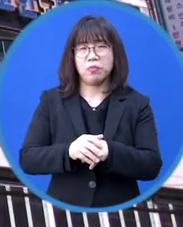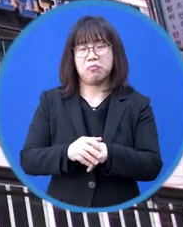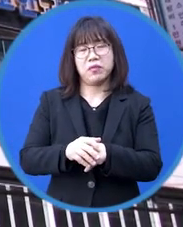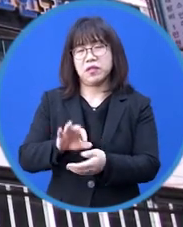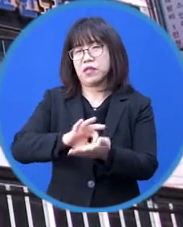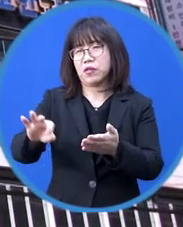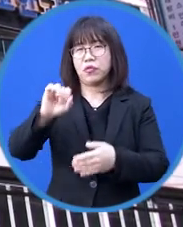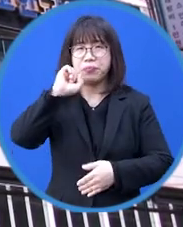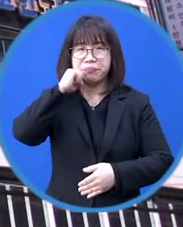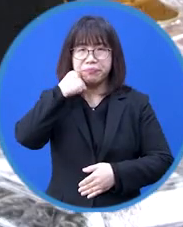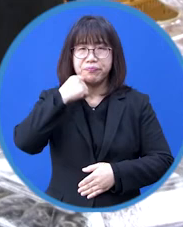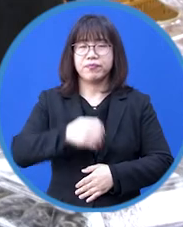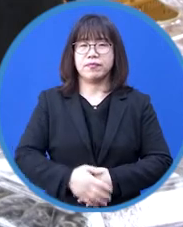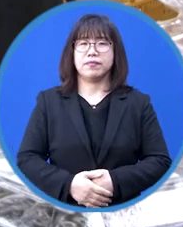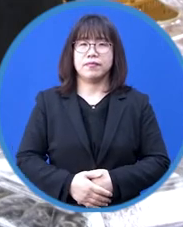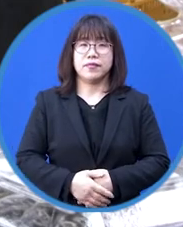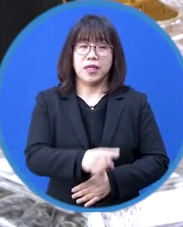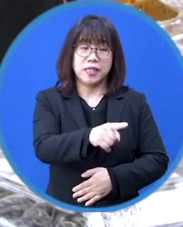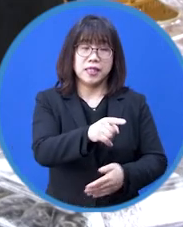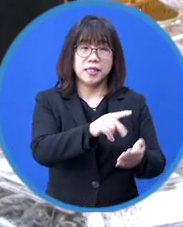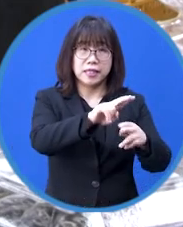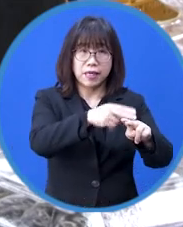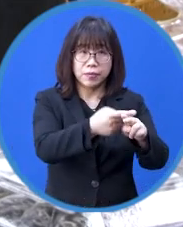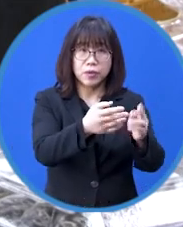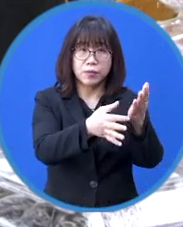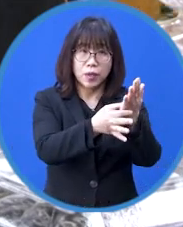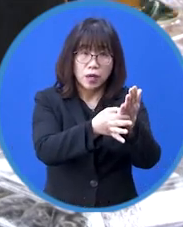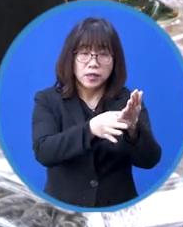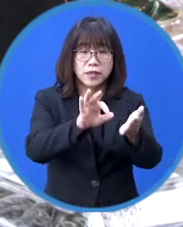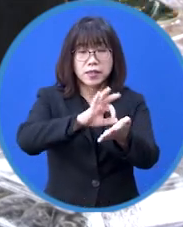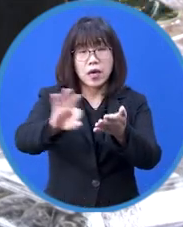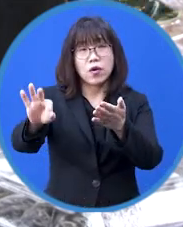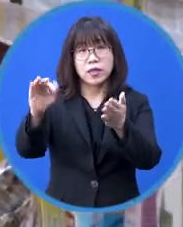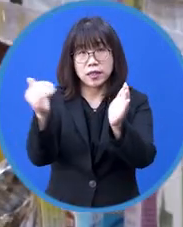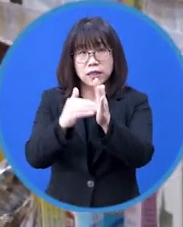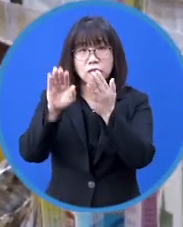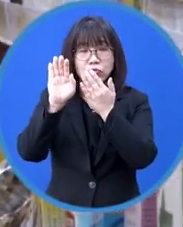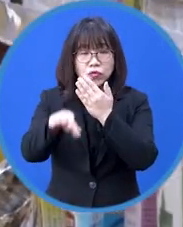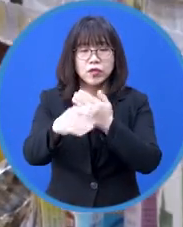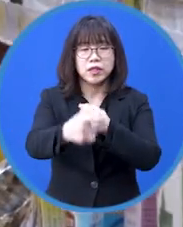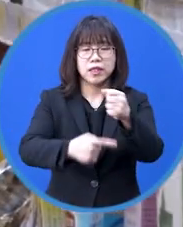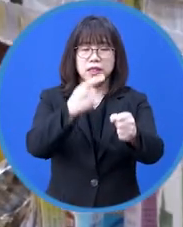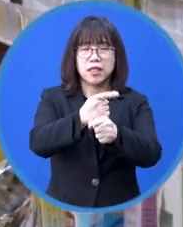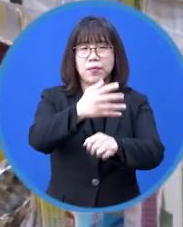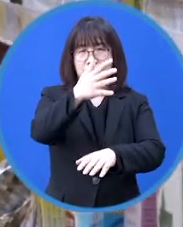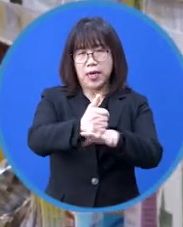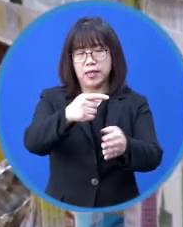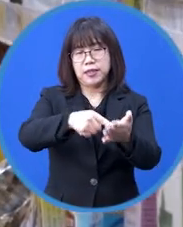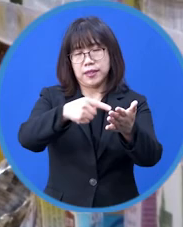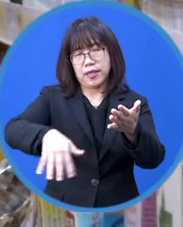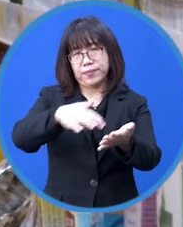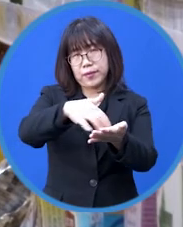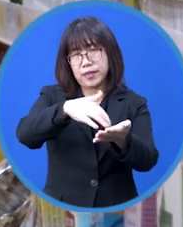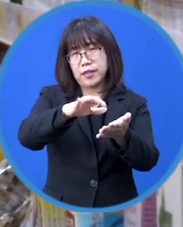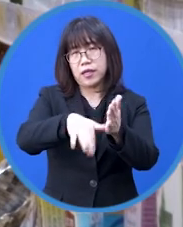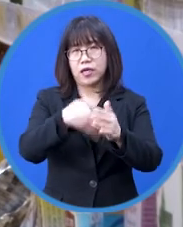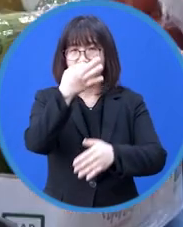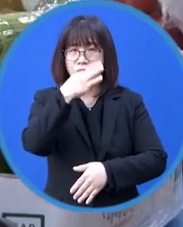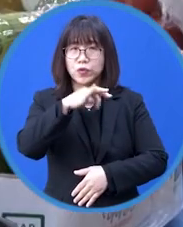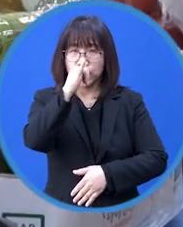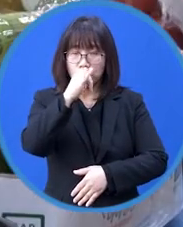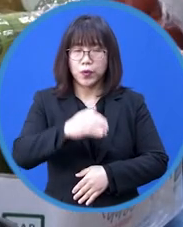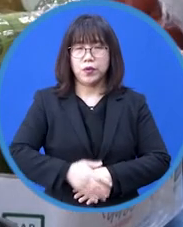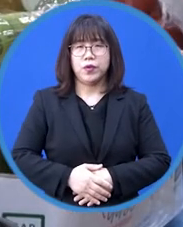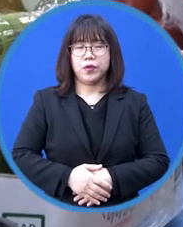수 없습니다. 특히 상품권 사용 주민은 연말정산 시 소득공제 혜택을 받을 수 있으며